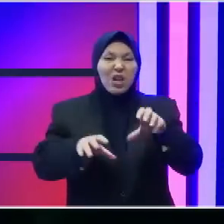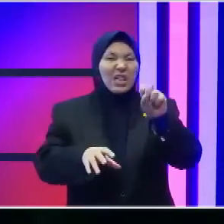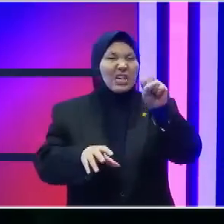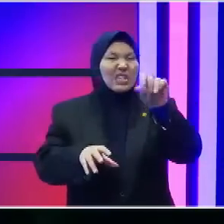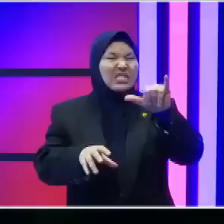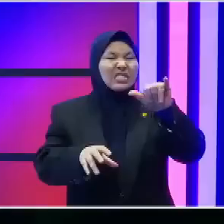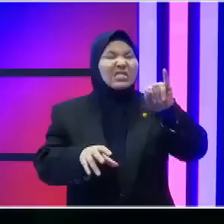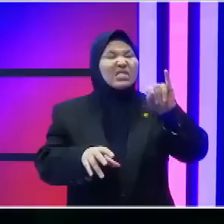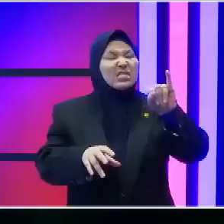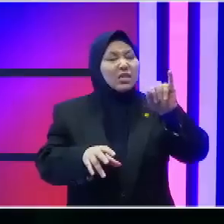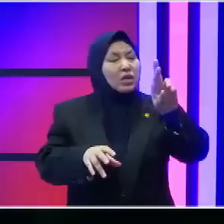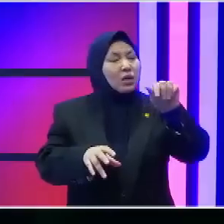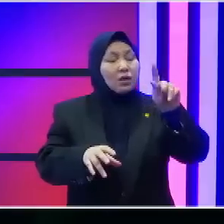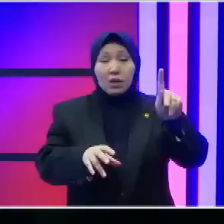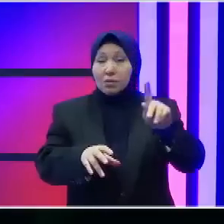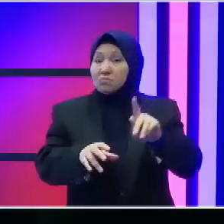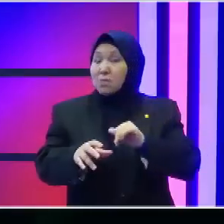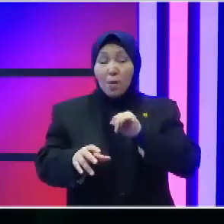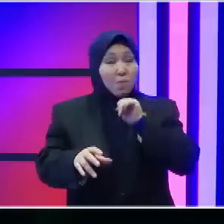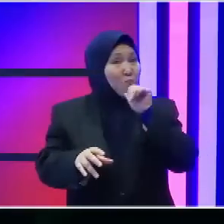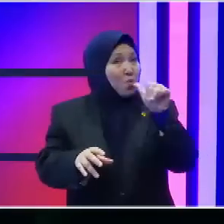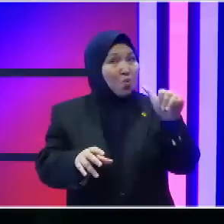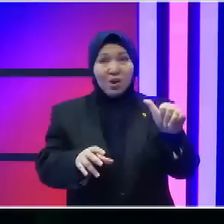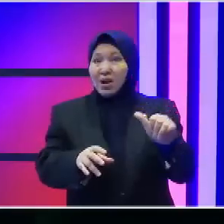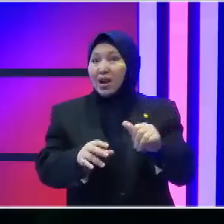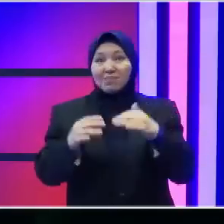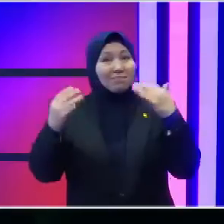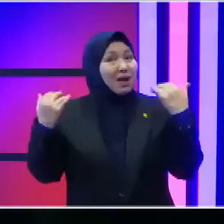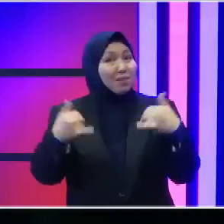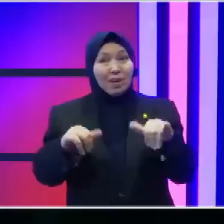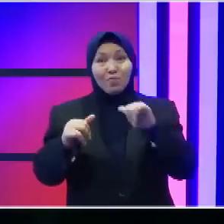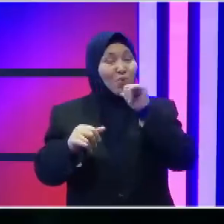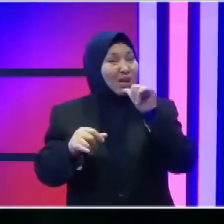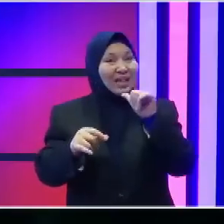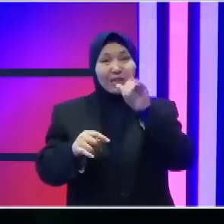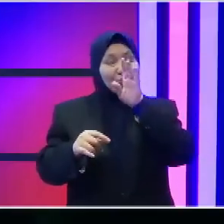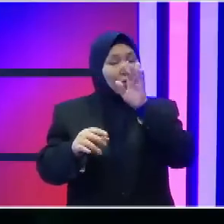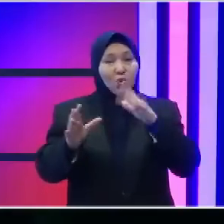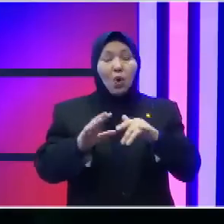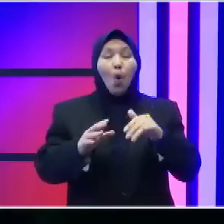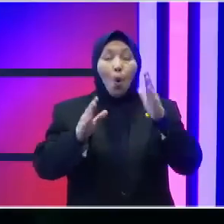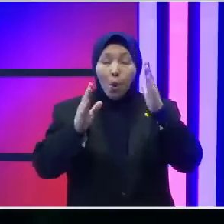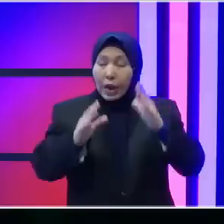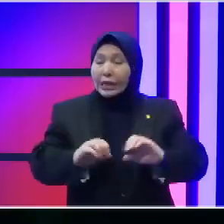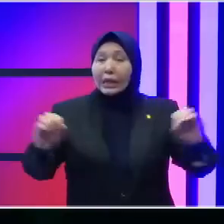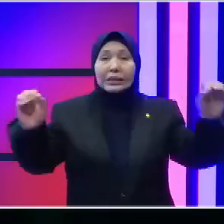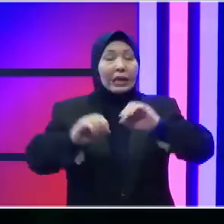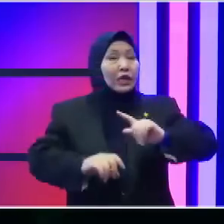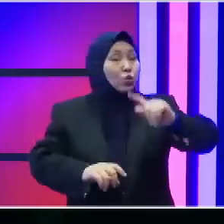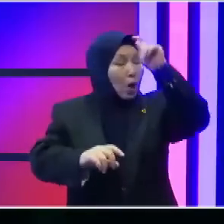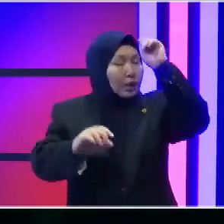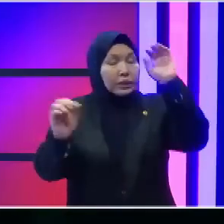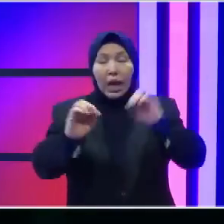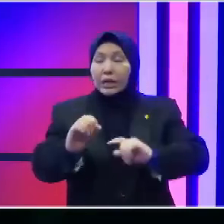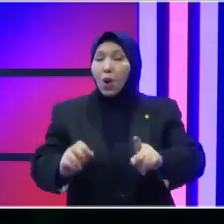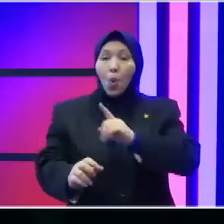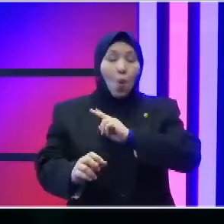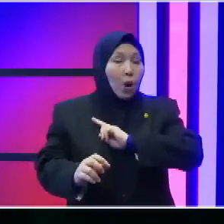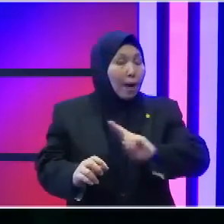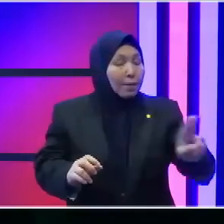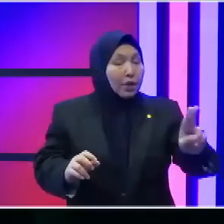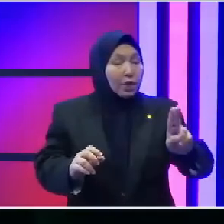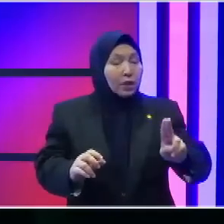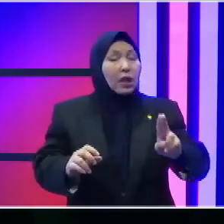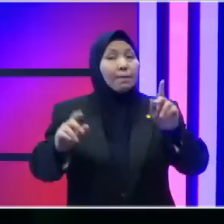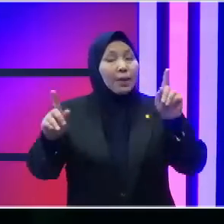ustaznya, bukan main-main, bukan kaleng-kaleng syirik ini, ya. Dengan orang tidak bertuhan, orang tidak beragama dan mensyirikkan